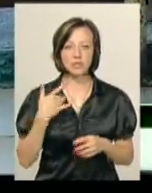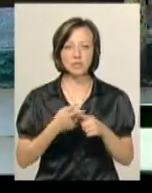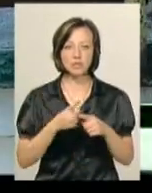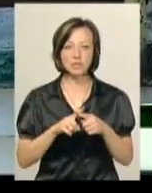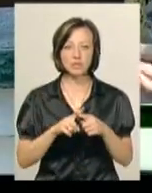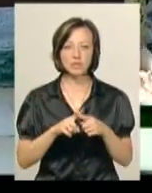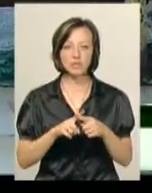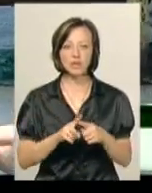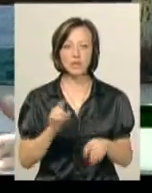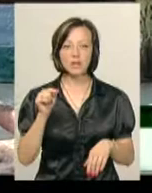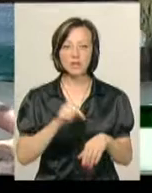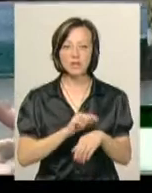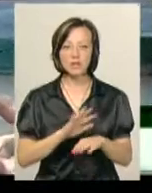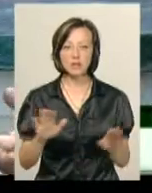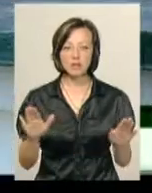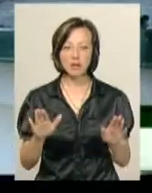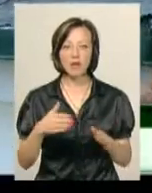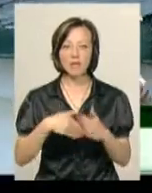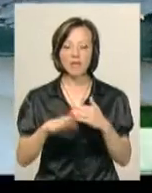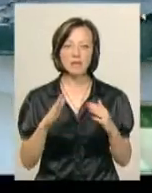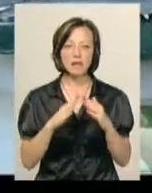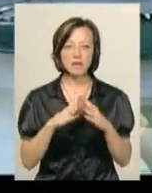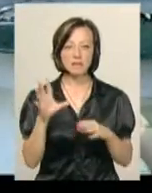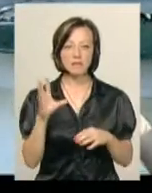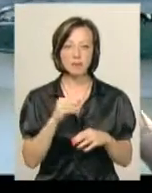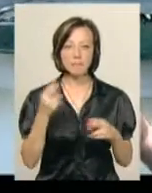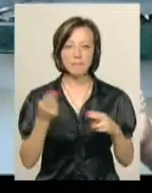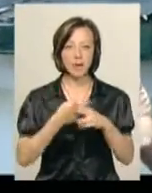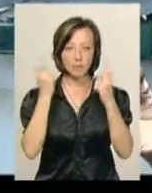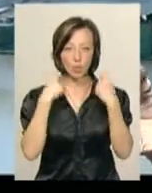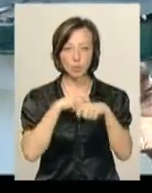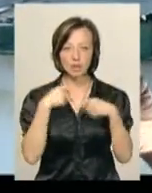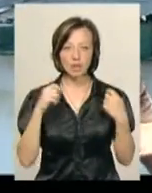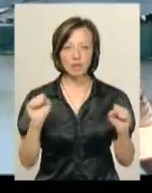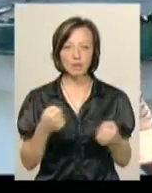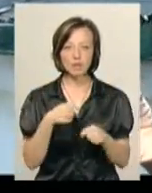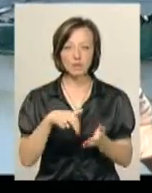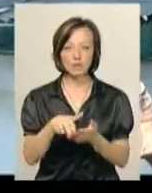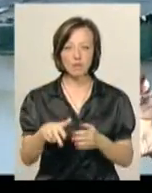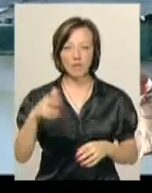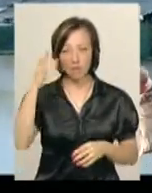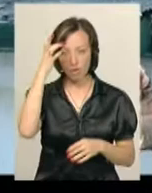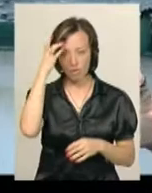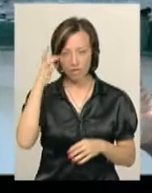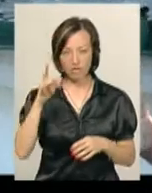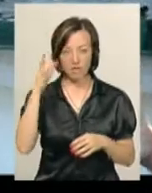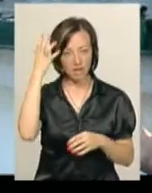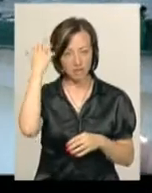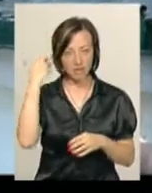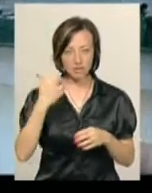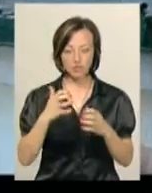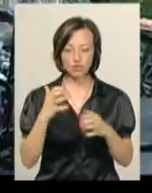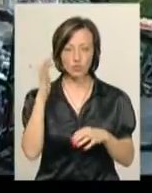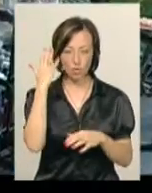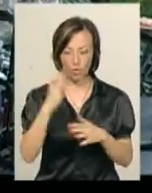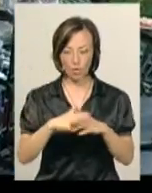не торкнутися. Вийде з хати, а вона все, без кустки не можна йти. У голові отак візьмеш і як в тебе ніки